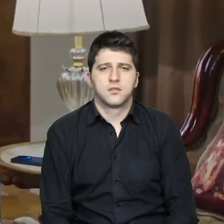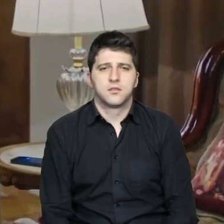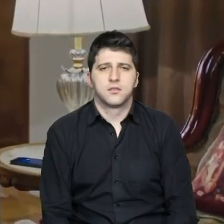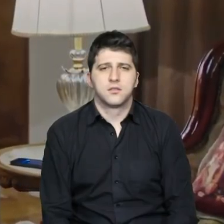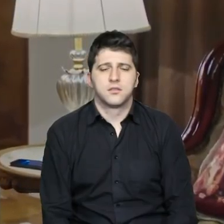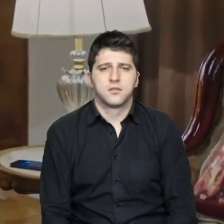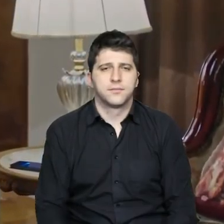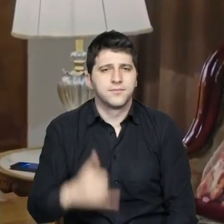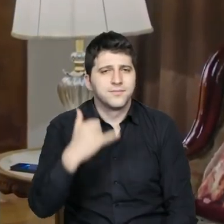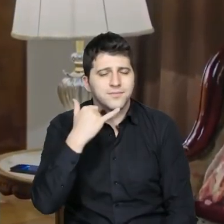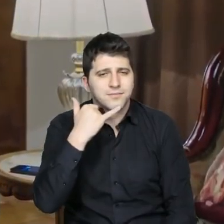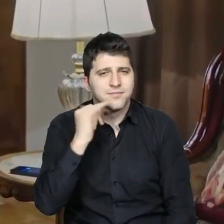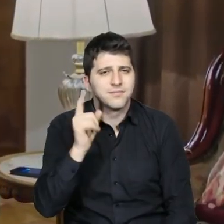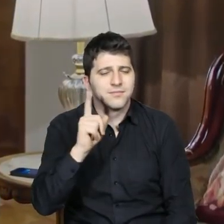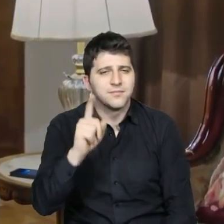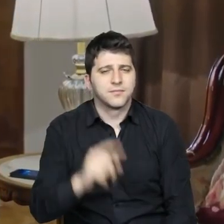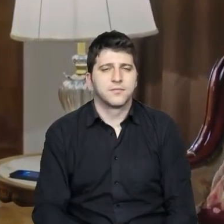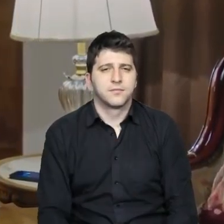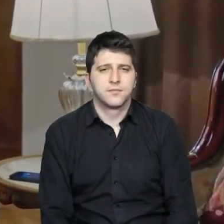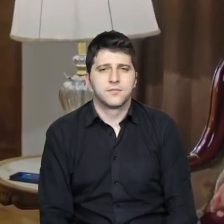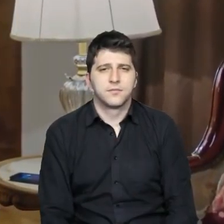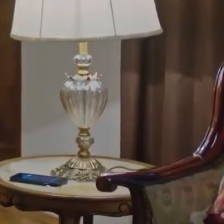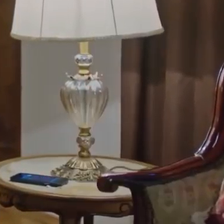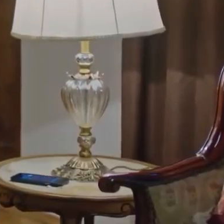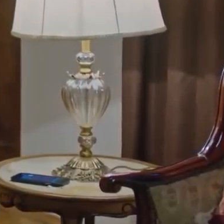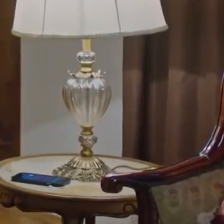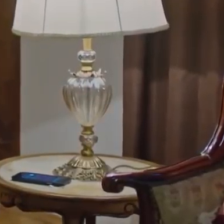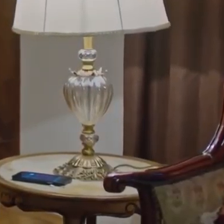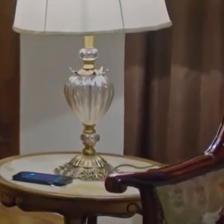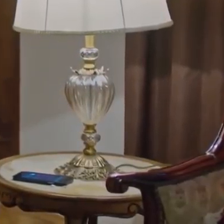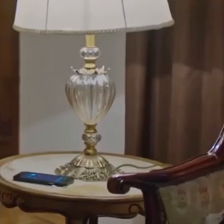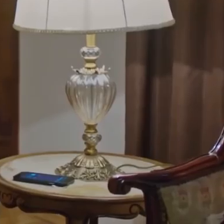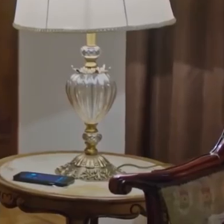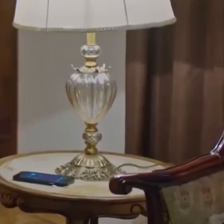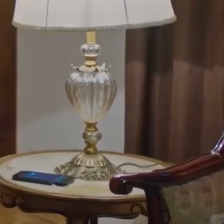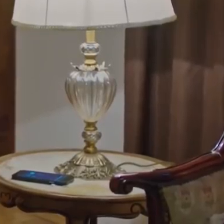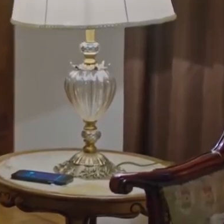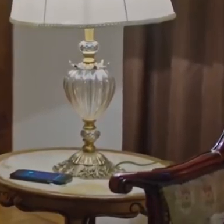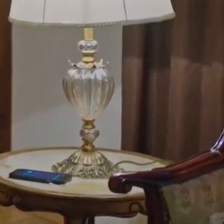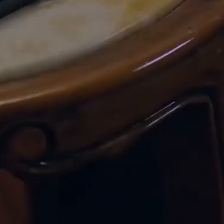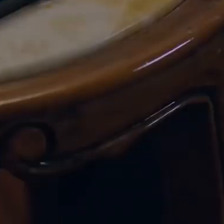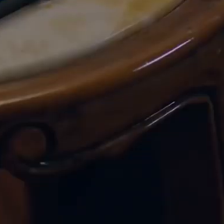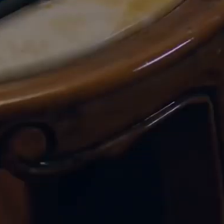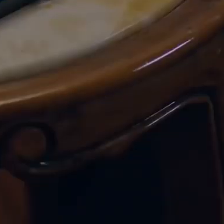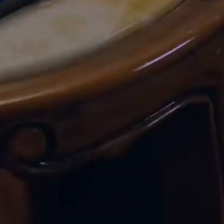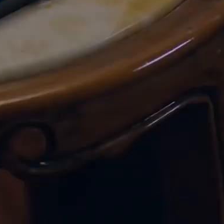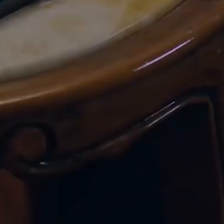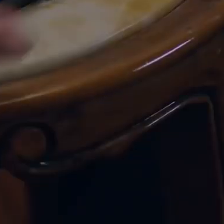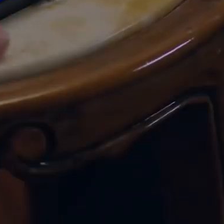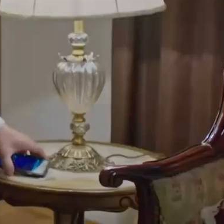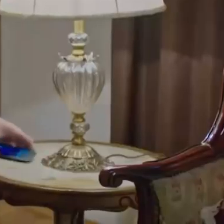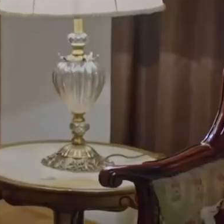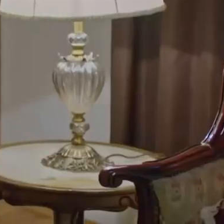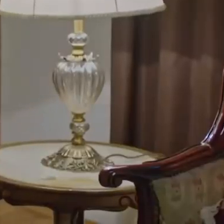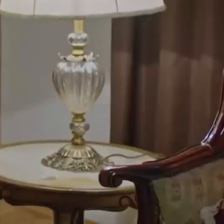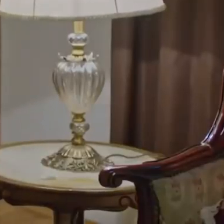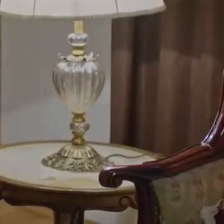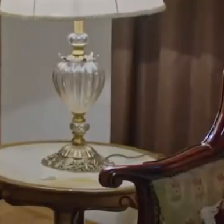İbrahim Berger'de çakan şimşeğin ışığı üzerine yansıyıp kayboldu. Sıkıntıyla yanındaki sehpadan telefonu aldı.